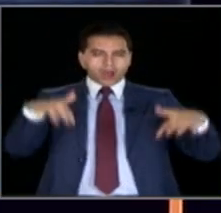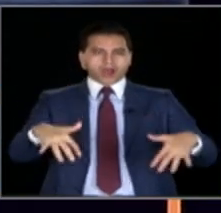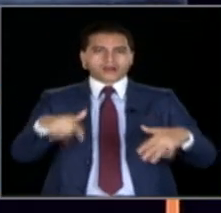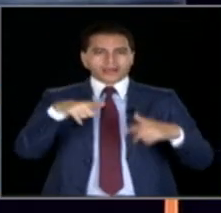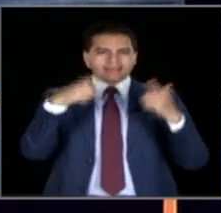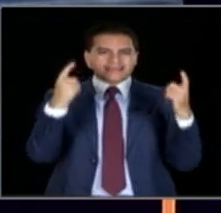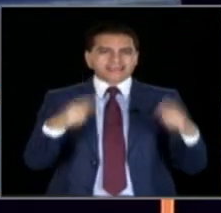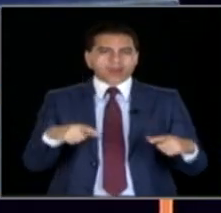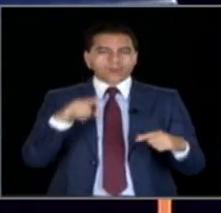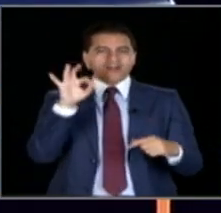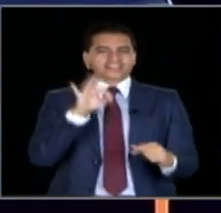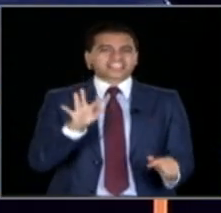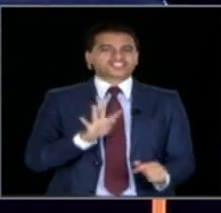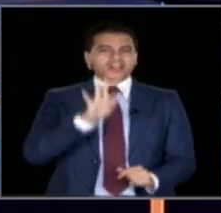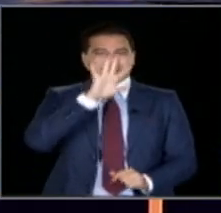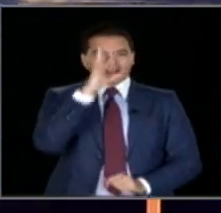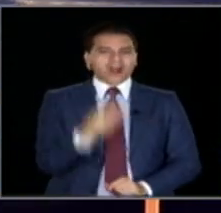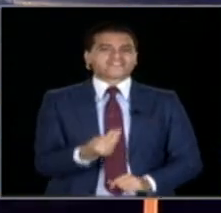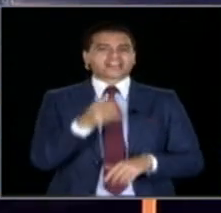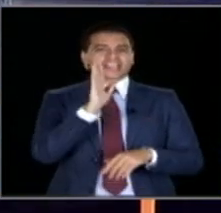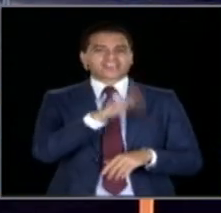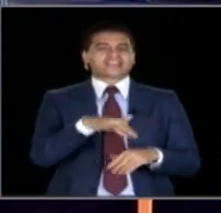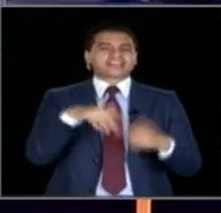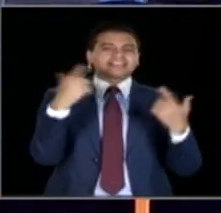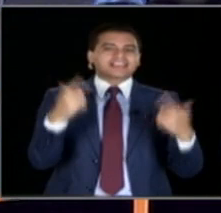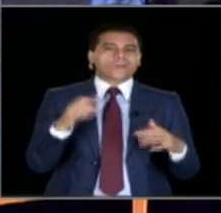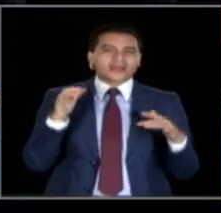في شمال إفريقيا